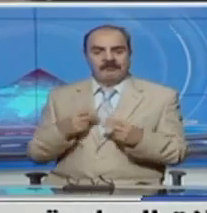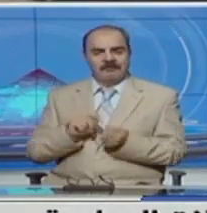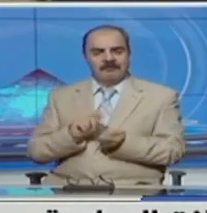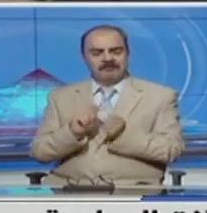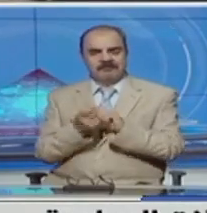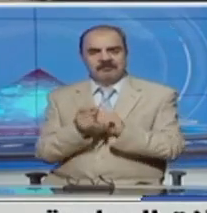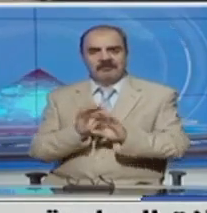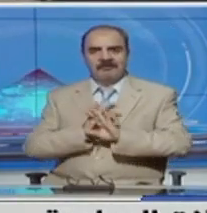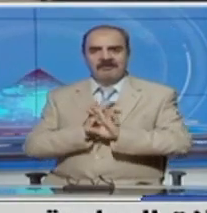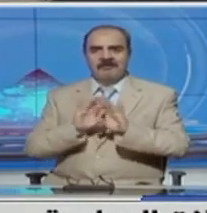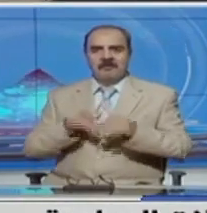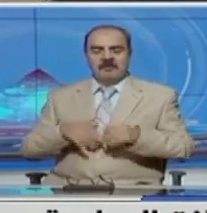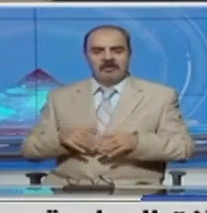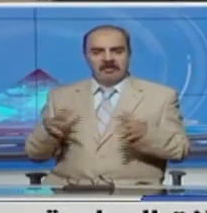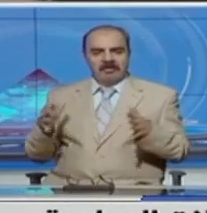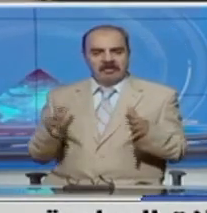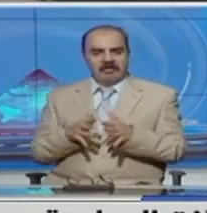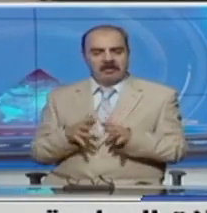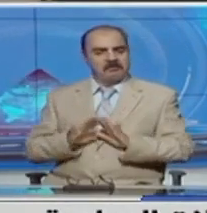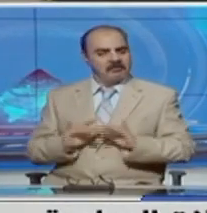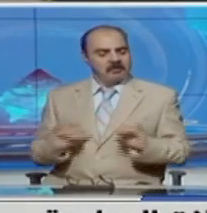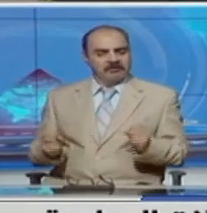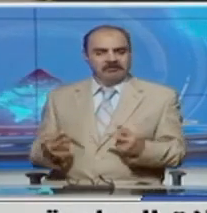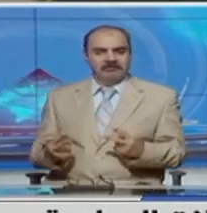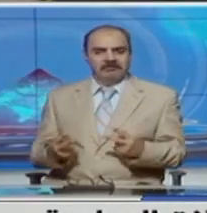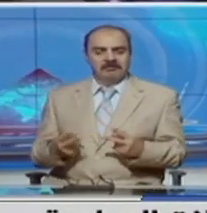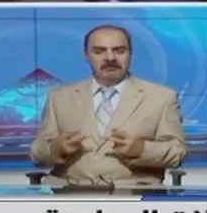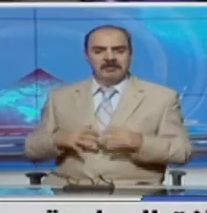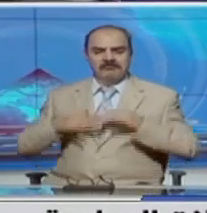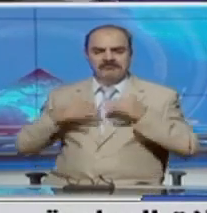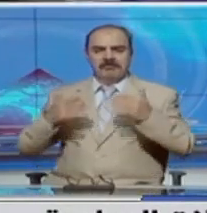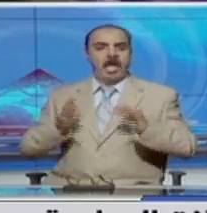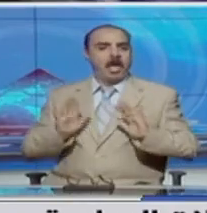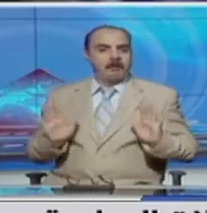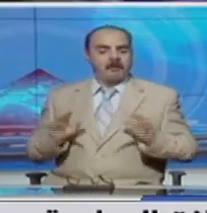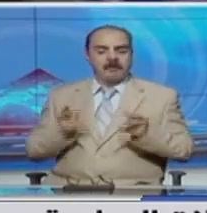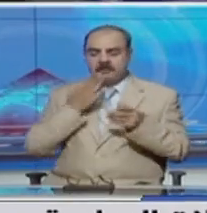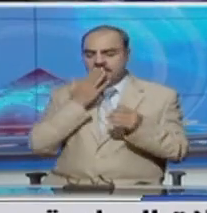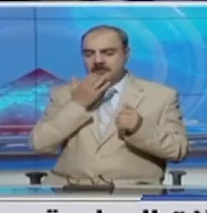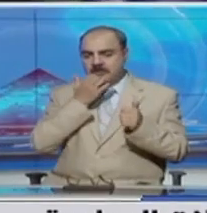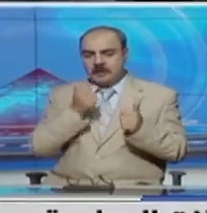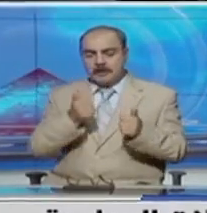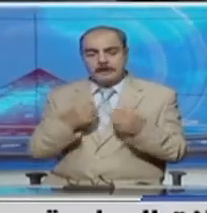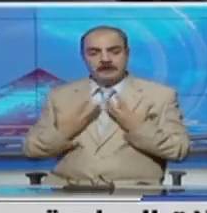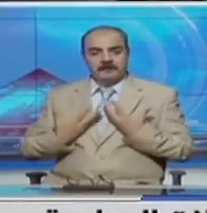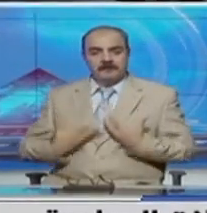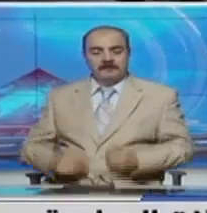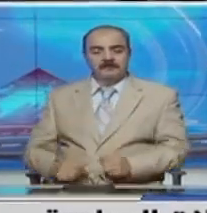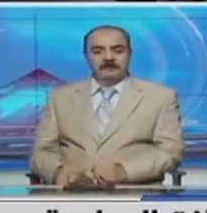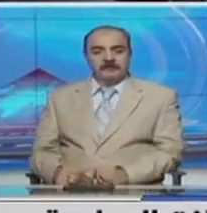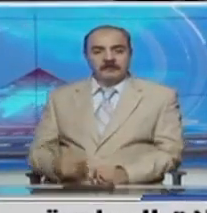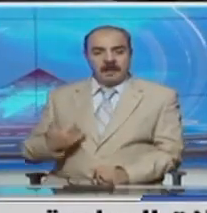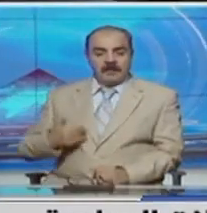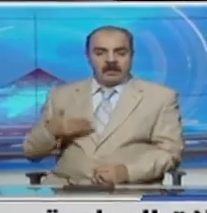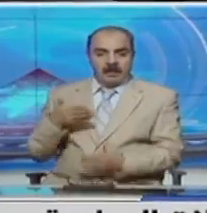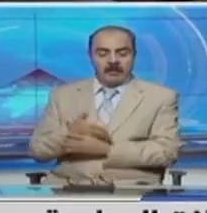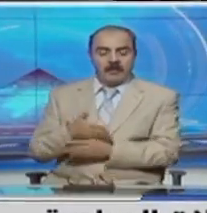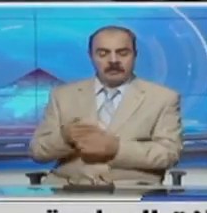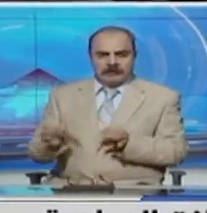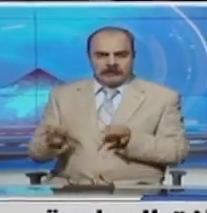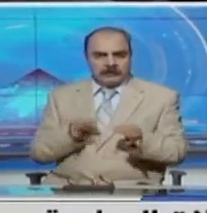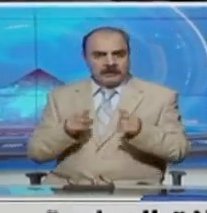يعني، بطني ما بقاش فيه بطن، ما بقاش فيه كرش. العملية الحمد لله استريحت. نجاح التدخلات الجراحية